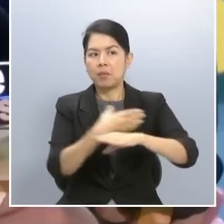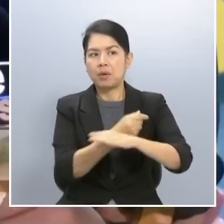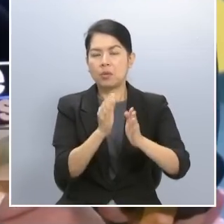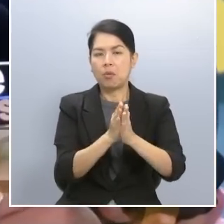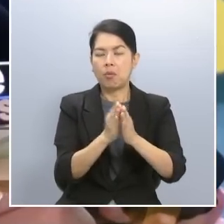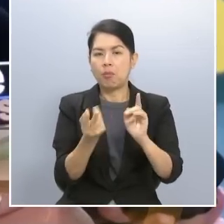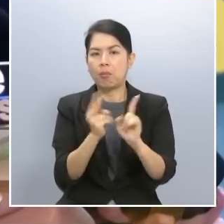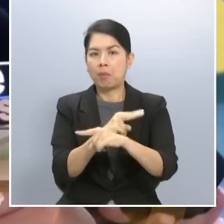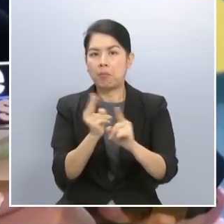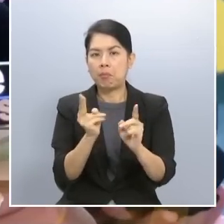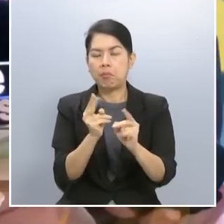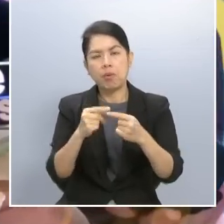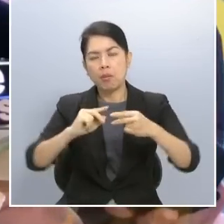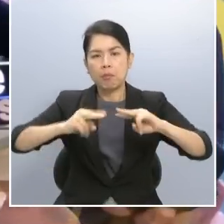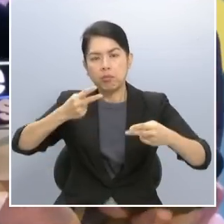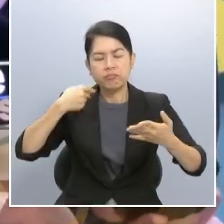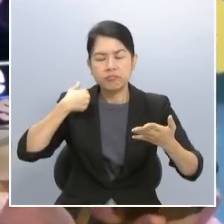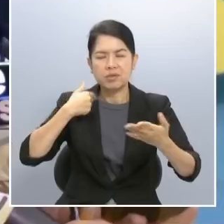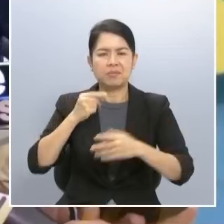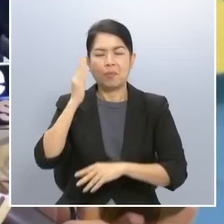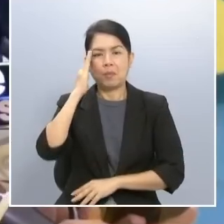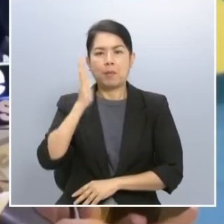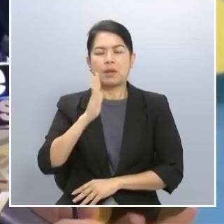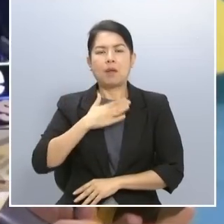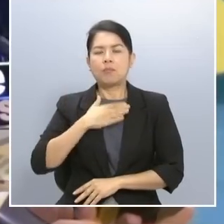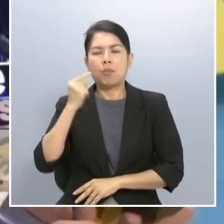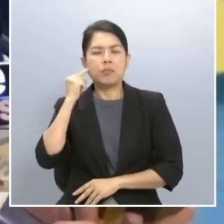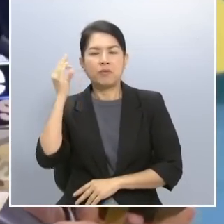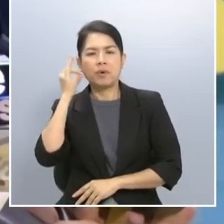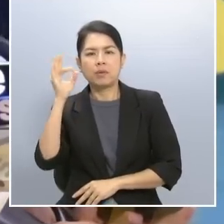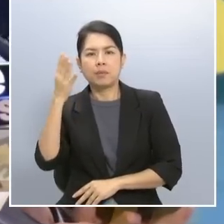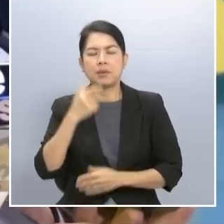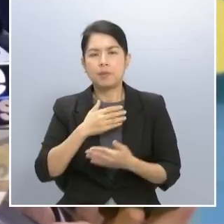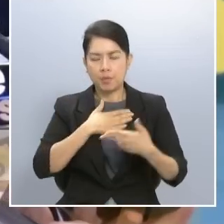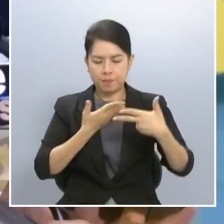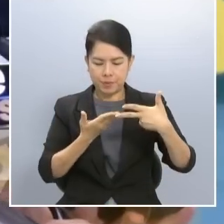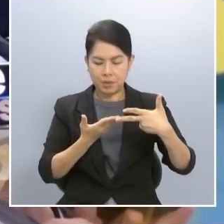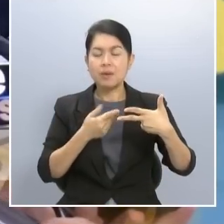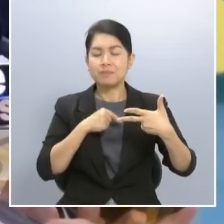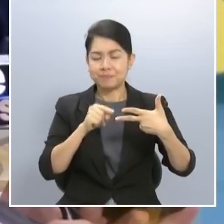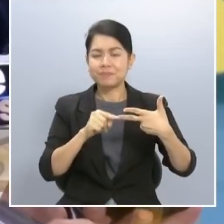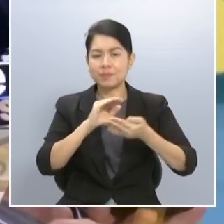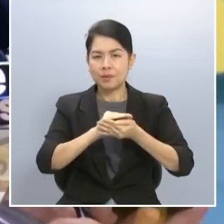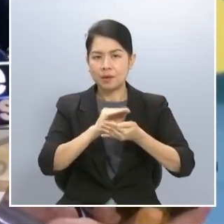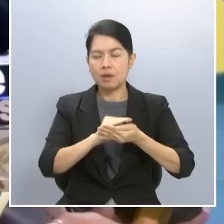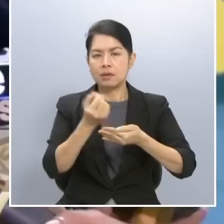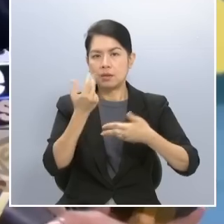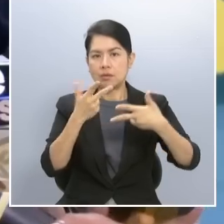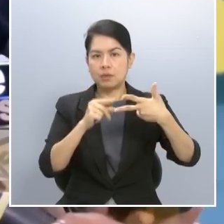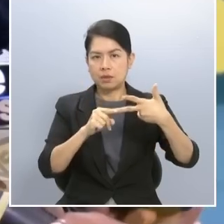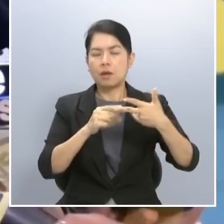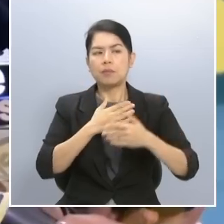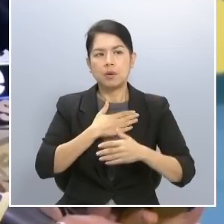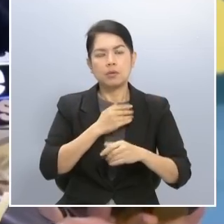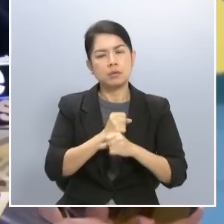ะยังไม่ได้ยินเรื่องนี้นะครับเวลามันเป็นพรรคลำดับ3มันก็มีอีกบทบาทหนึ่งเราจะ